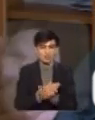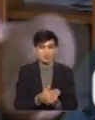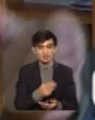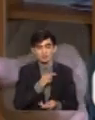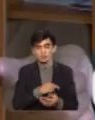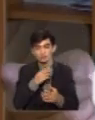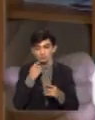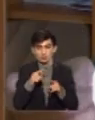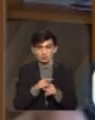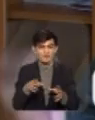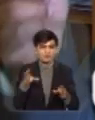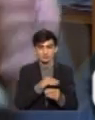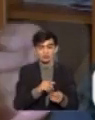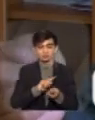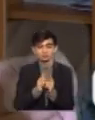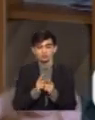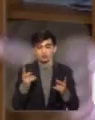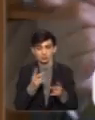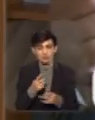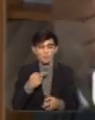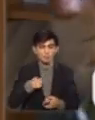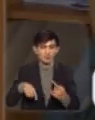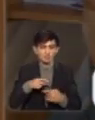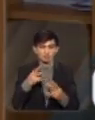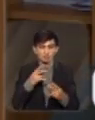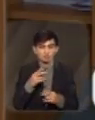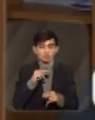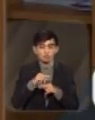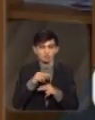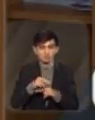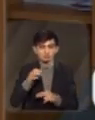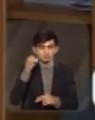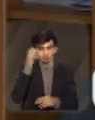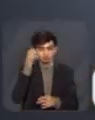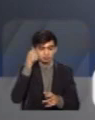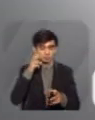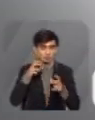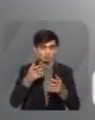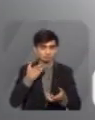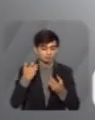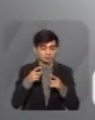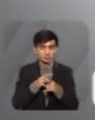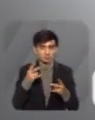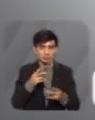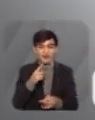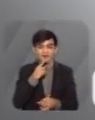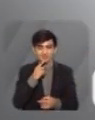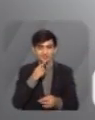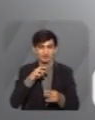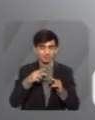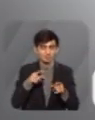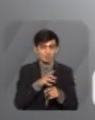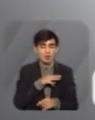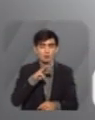бұны түбірінен өзгерту керек. Біз оларды ғылыми институттарға айналдыруымыз керек, зерттейтін. Ал тілді бұзып сөйлейтіндерге